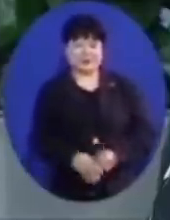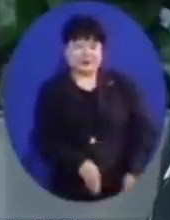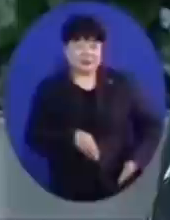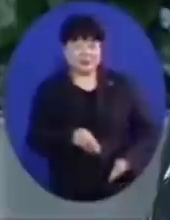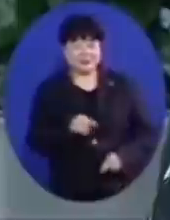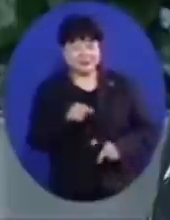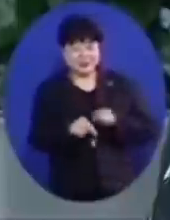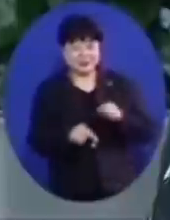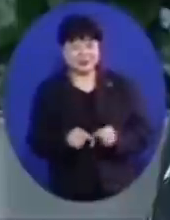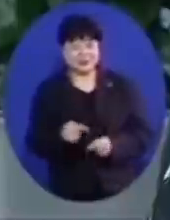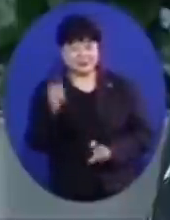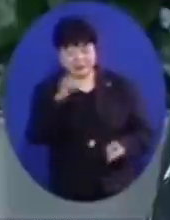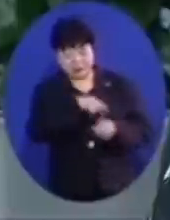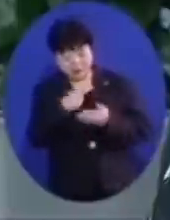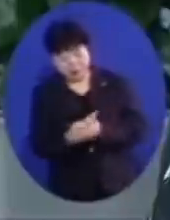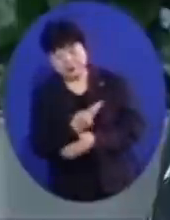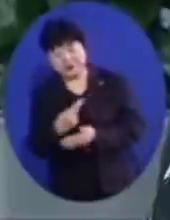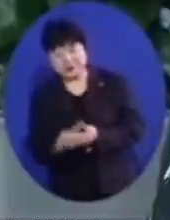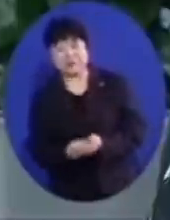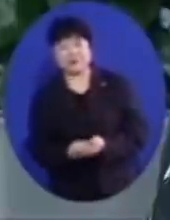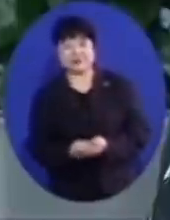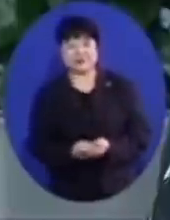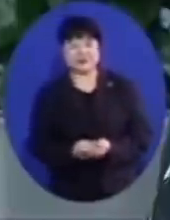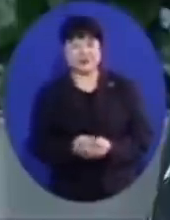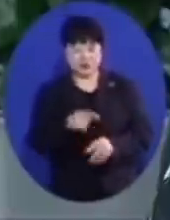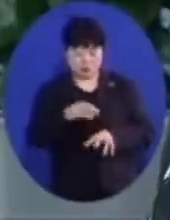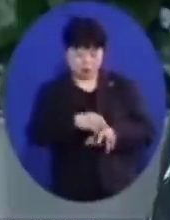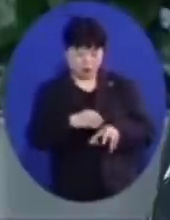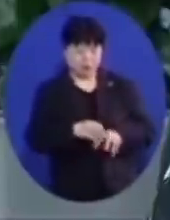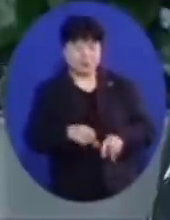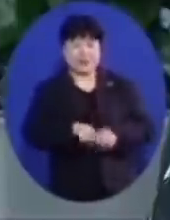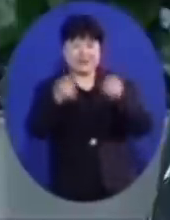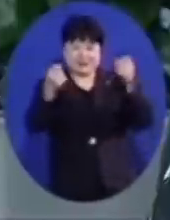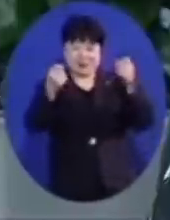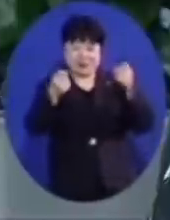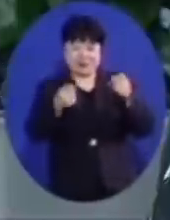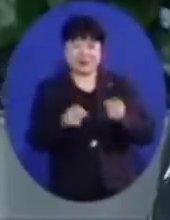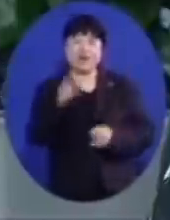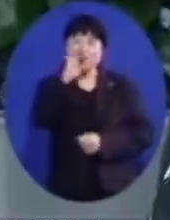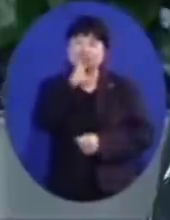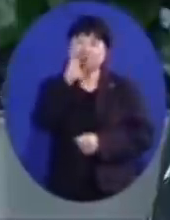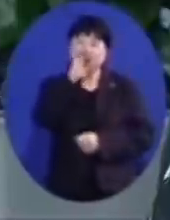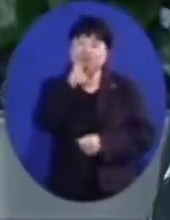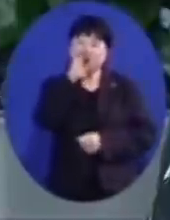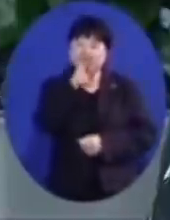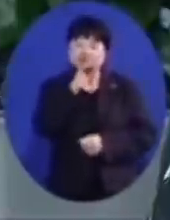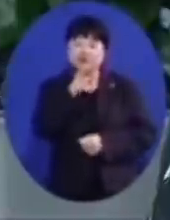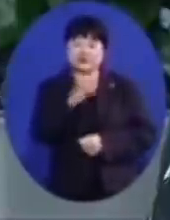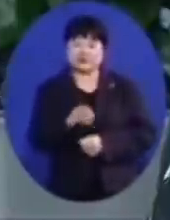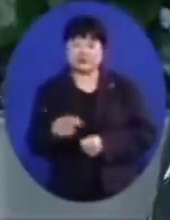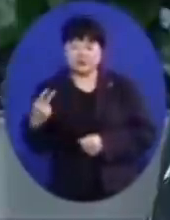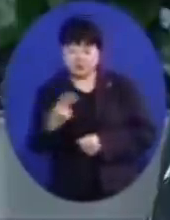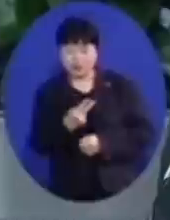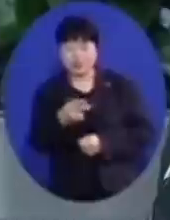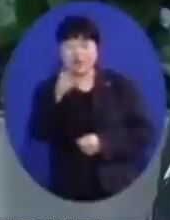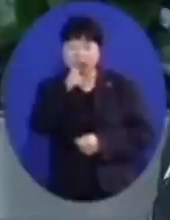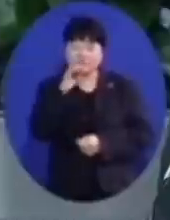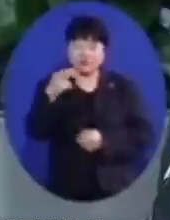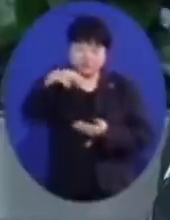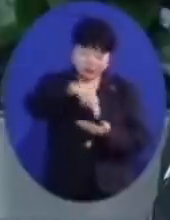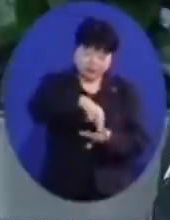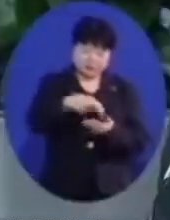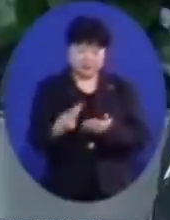피고 할퀴고 넘어지고 무릎이 깨어지고 그러면서도 자꾸 일어나